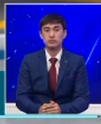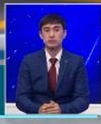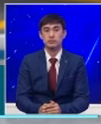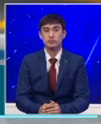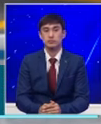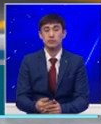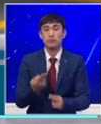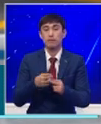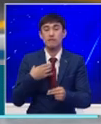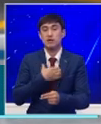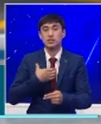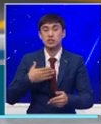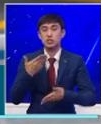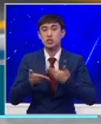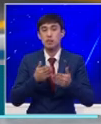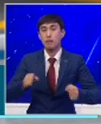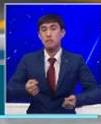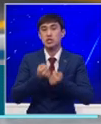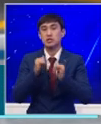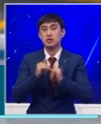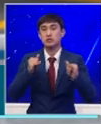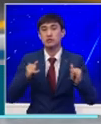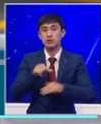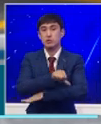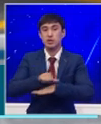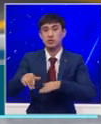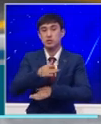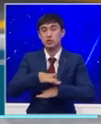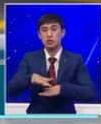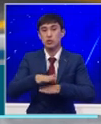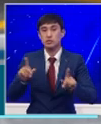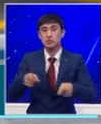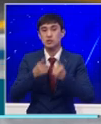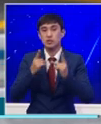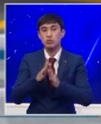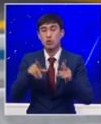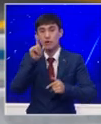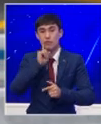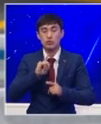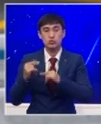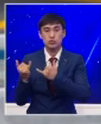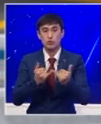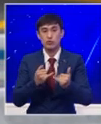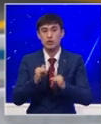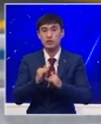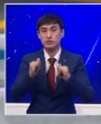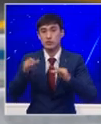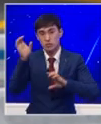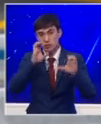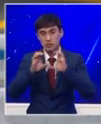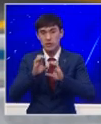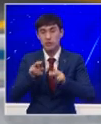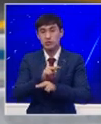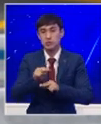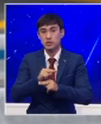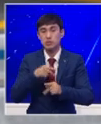Это важнейший шаг по поддержке развития приграничных территорий В создани наиболее комфортных условий для развития образования и